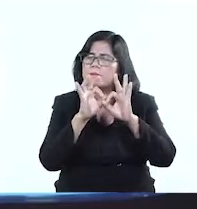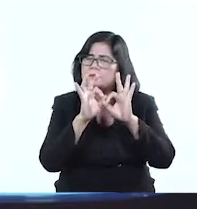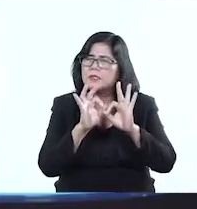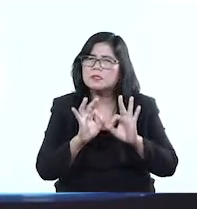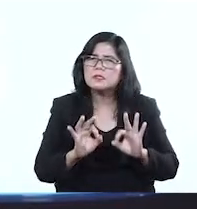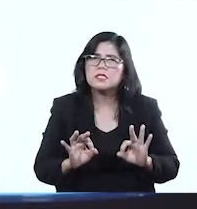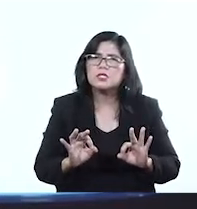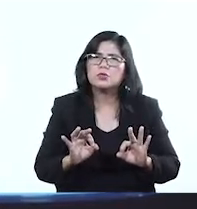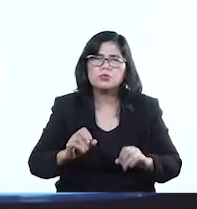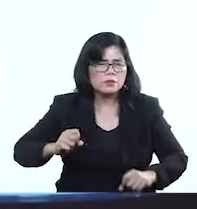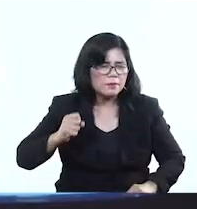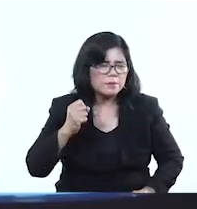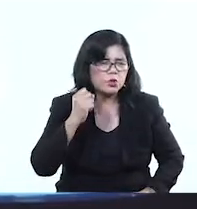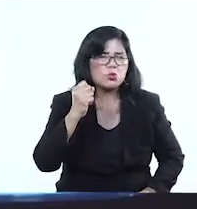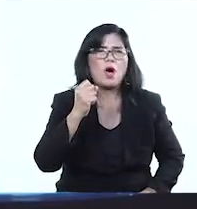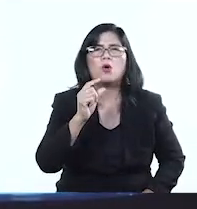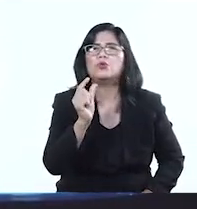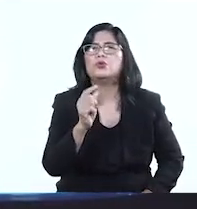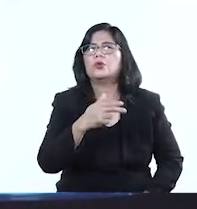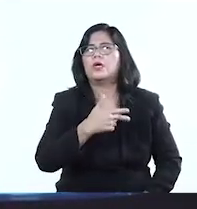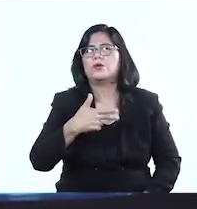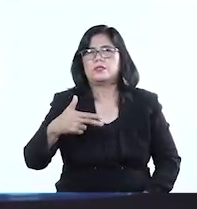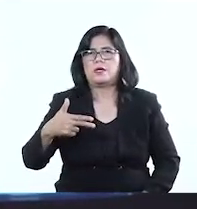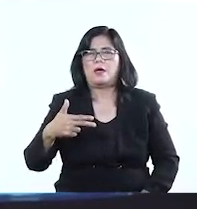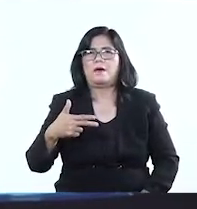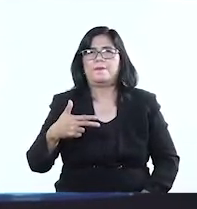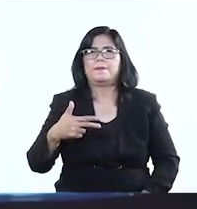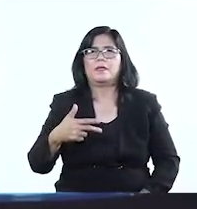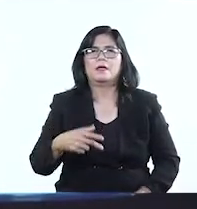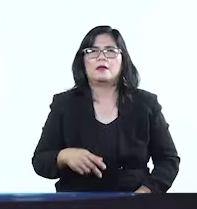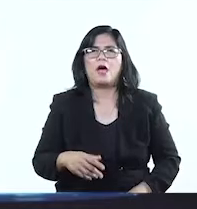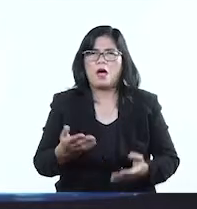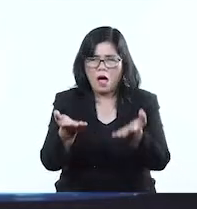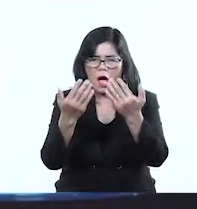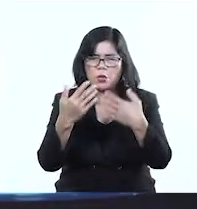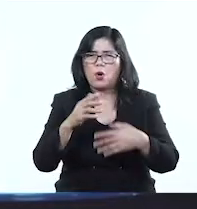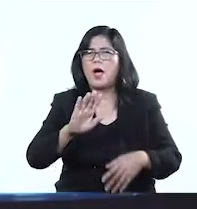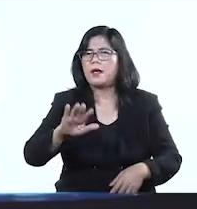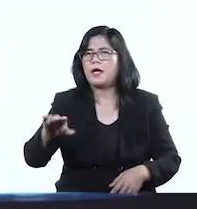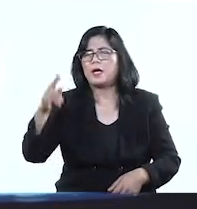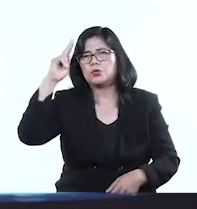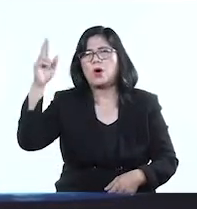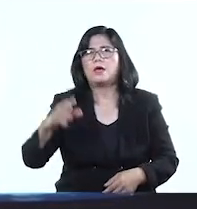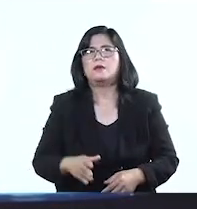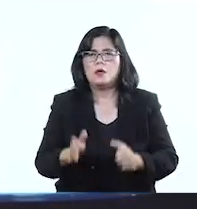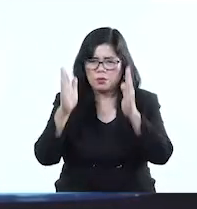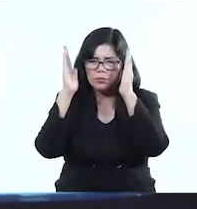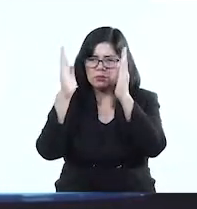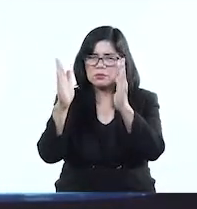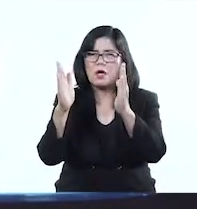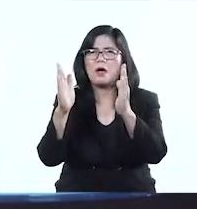wujud tak berjuang buat bangsa ini Hai kalian saya menggerakkan Setiap anak tuhan khususnya mulai